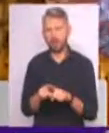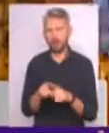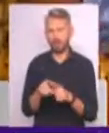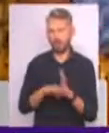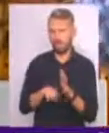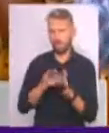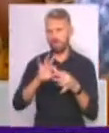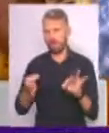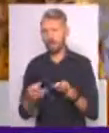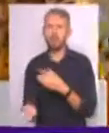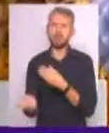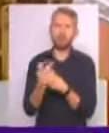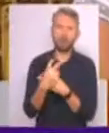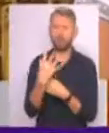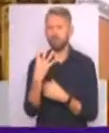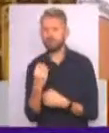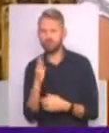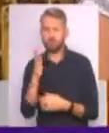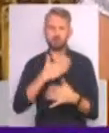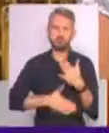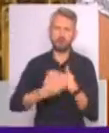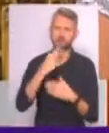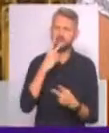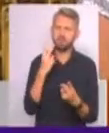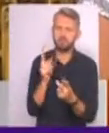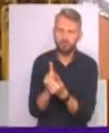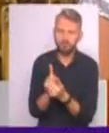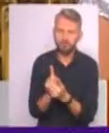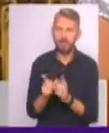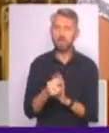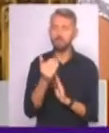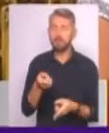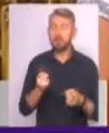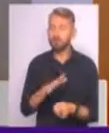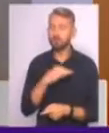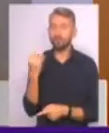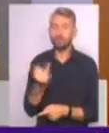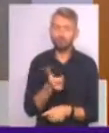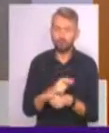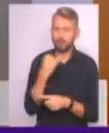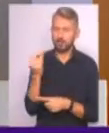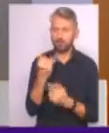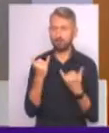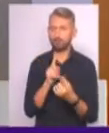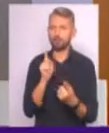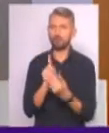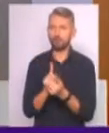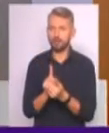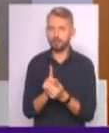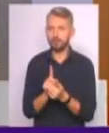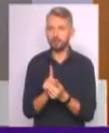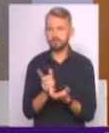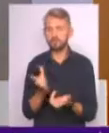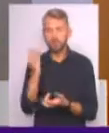що приходьте до нас в студію. Ще раз ми будемо дуже раді вас бачити. З вами дійсно було дуже цікаво сьогодні зустрічатись. Судячи з